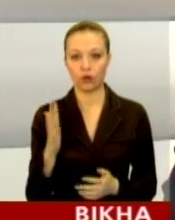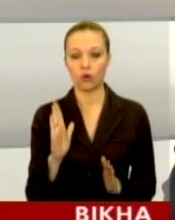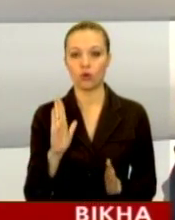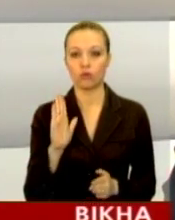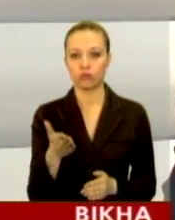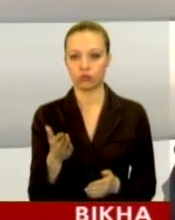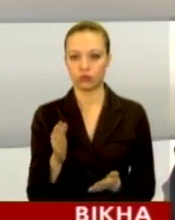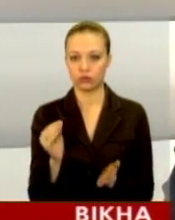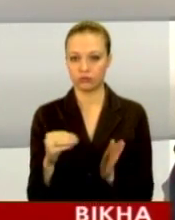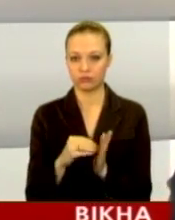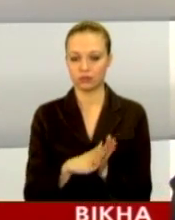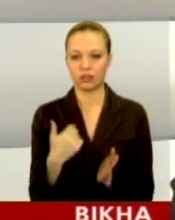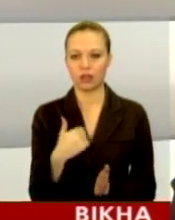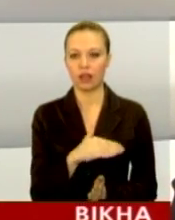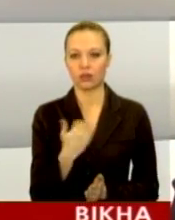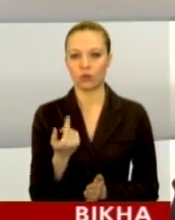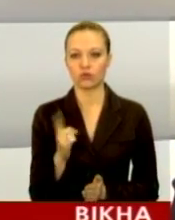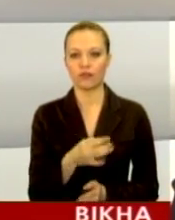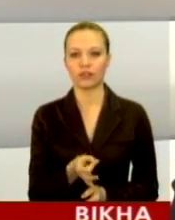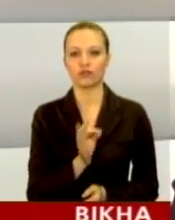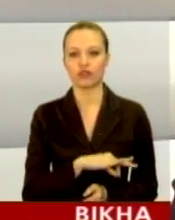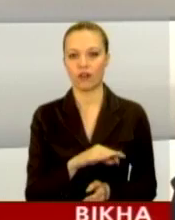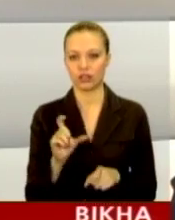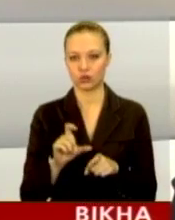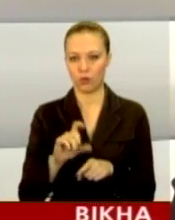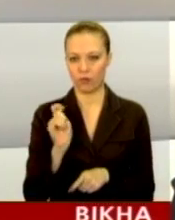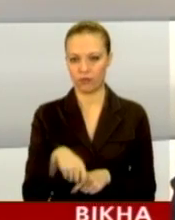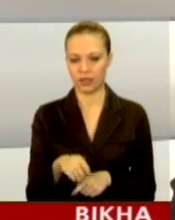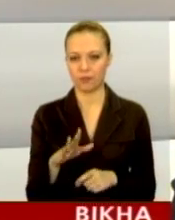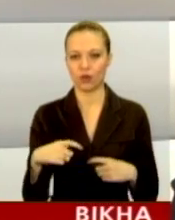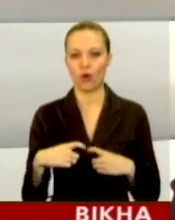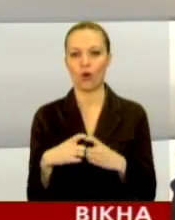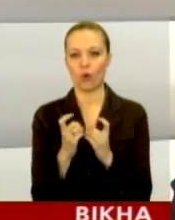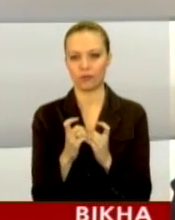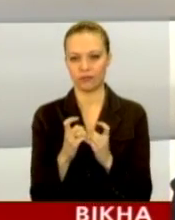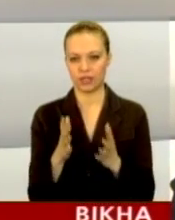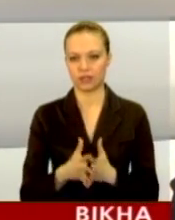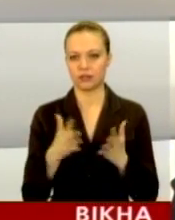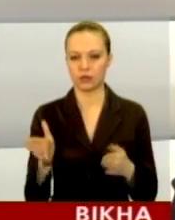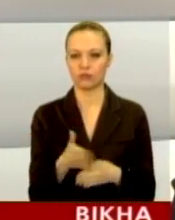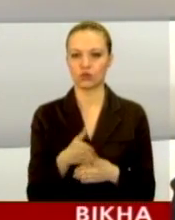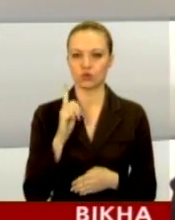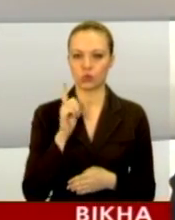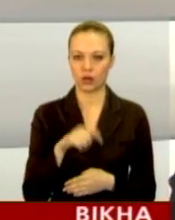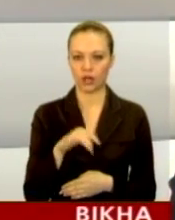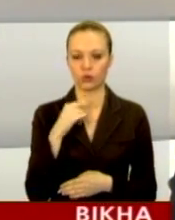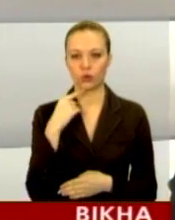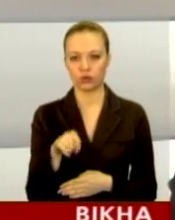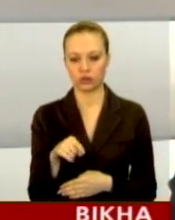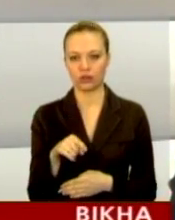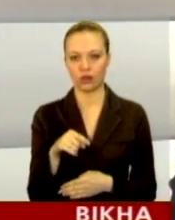буде сторінка, я не хочу навіть вживати слово війни, конфлікту широкомасштабного між Україною і Росією,